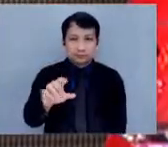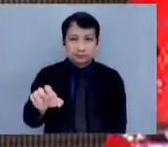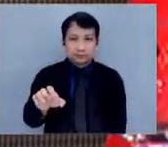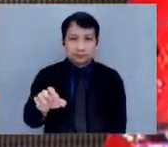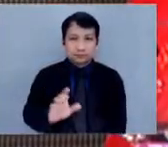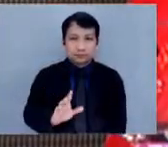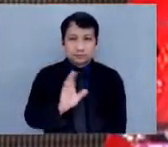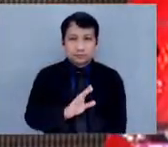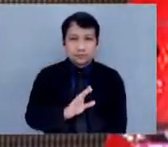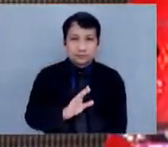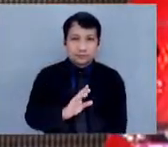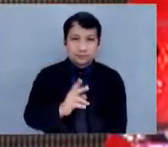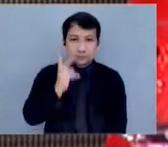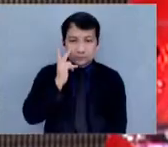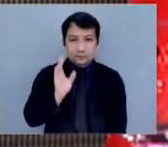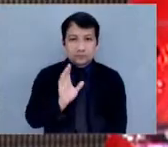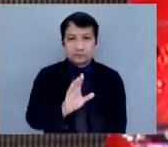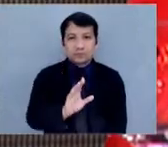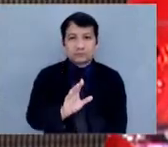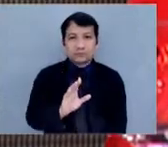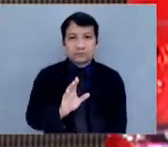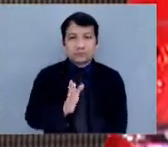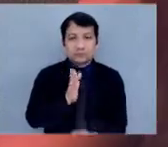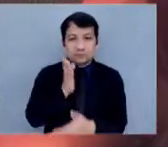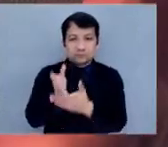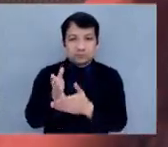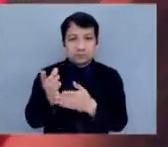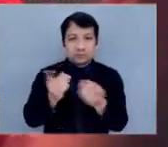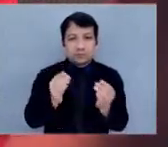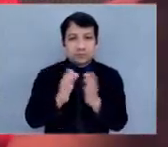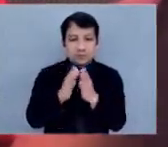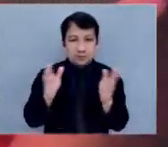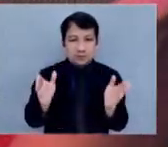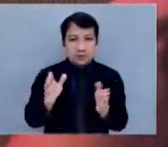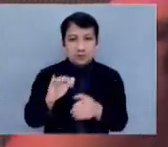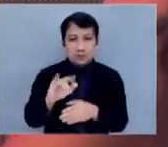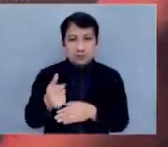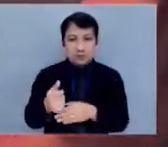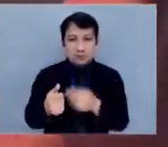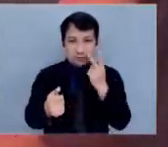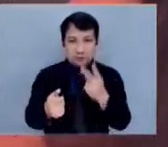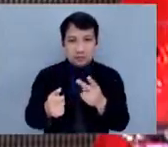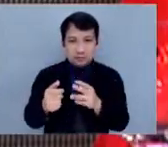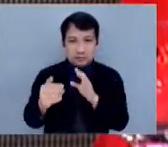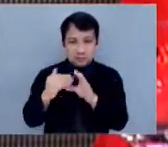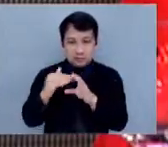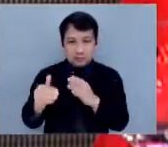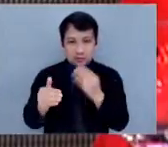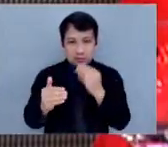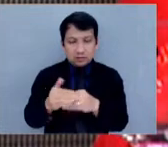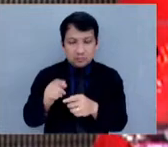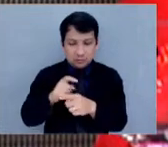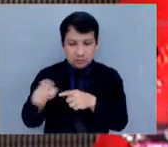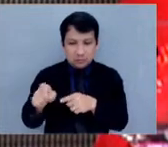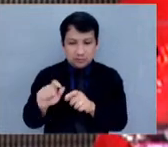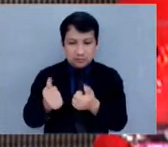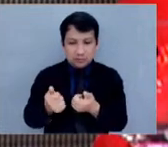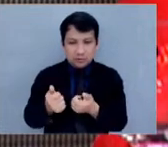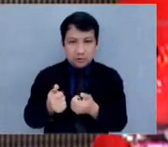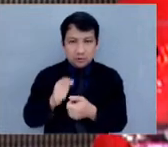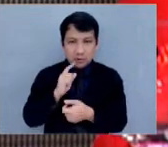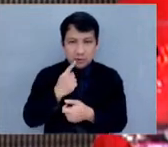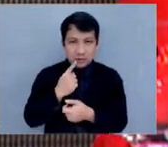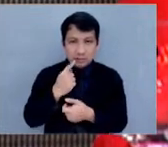he's gonna check up on me whenever I do a big scene. Makikita ko na lang gumi-message siya sa akin, magta-text, oh, kamusta, how's your scene, or he's gonna